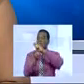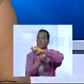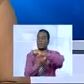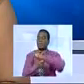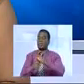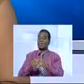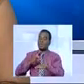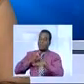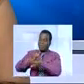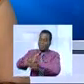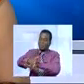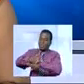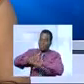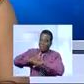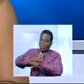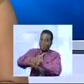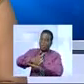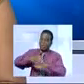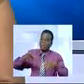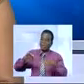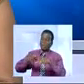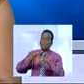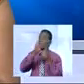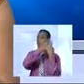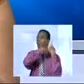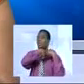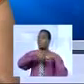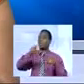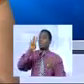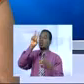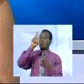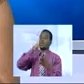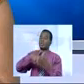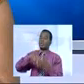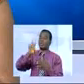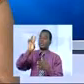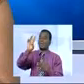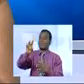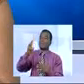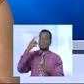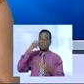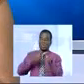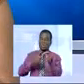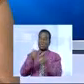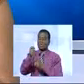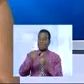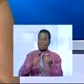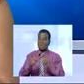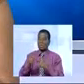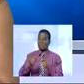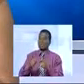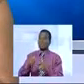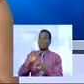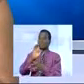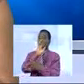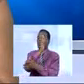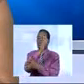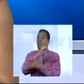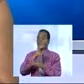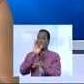des bois, partenaire depuis 2007 pour la gestion du patrimoine forestier de